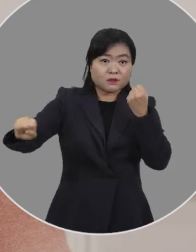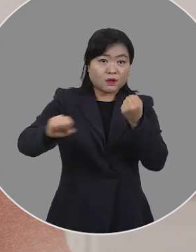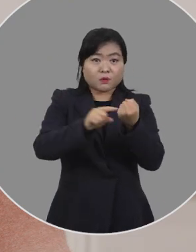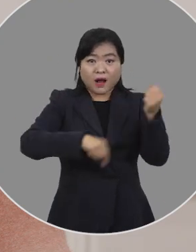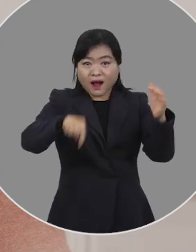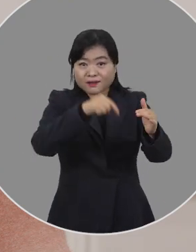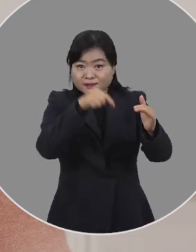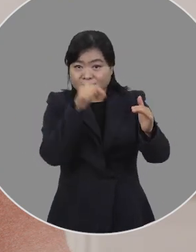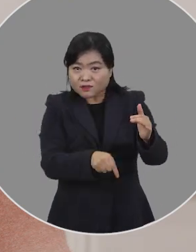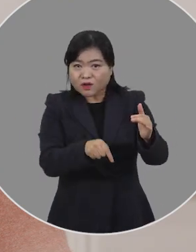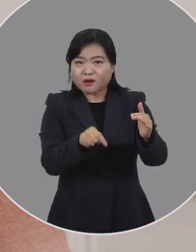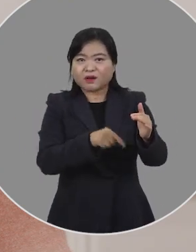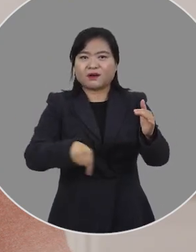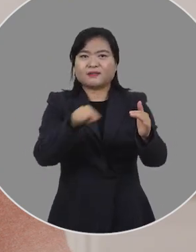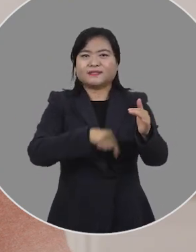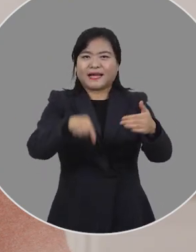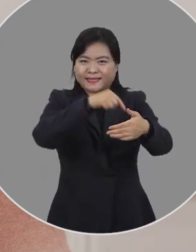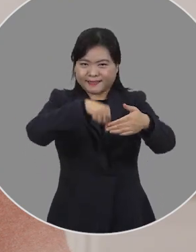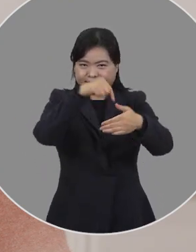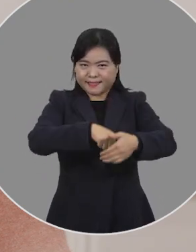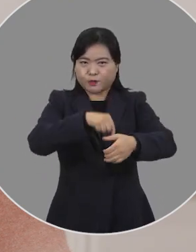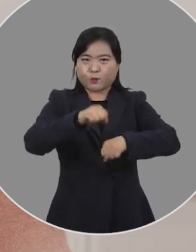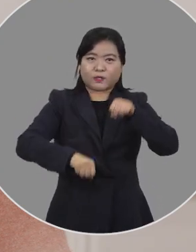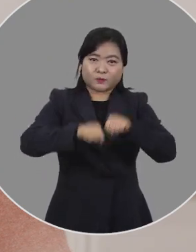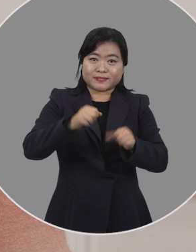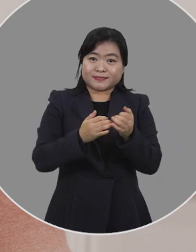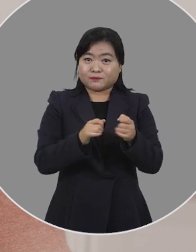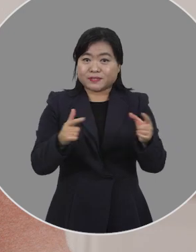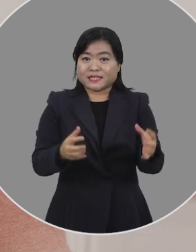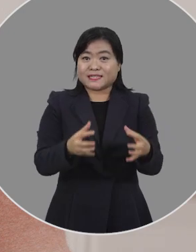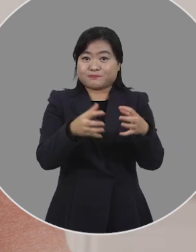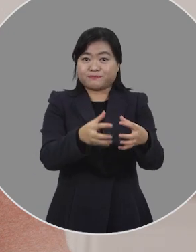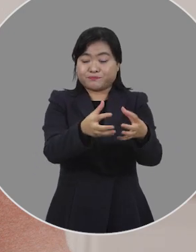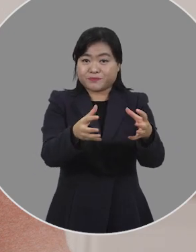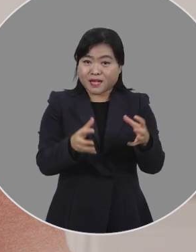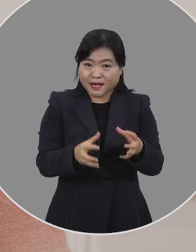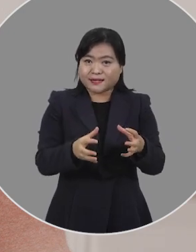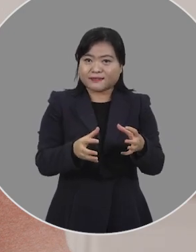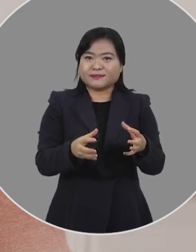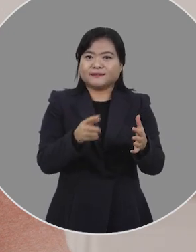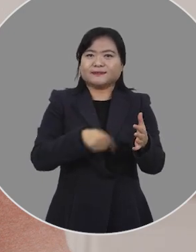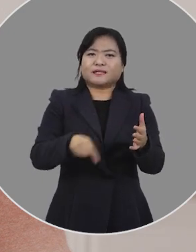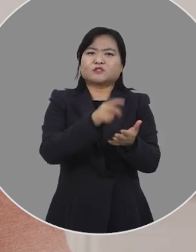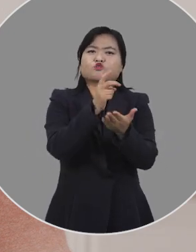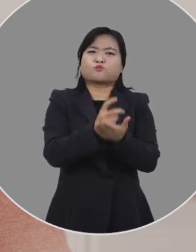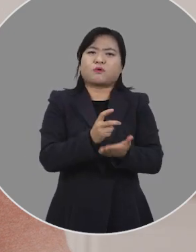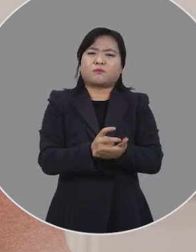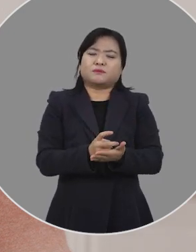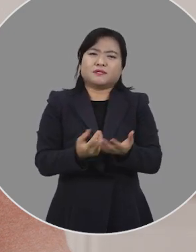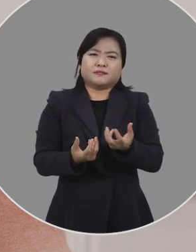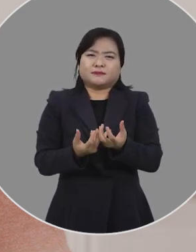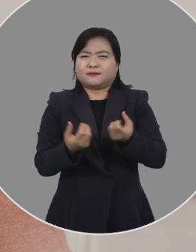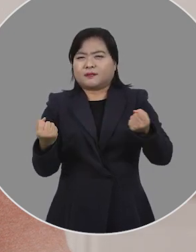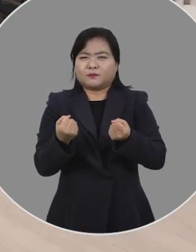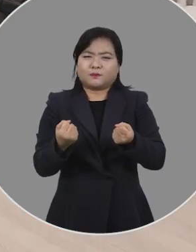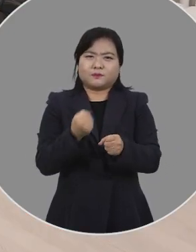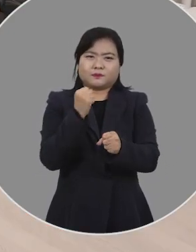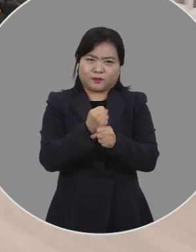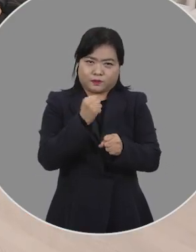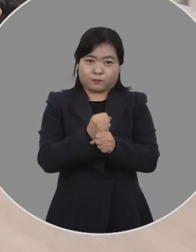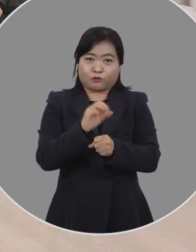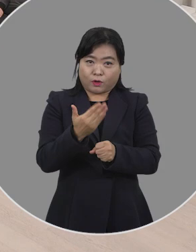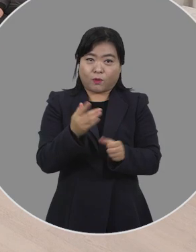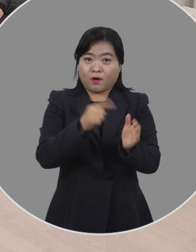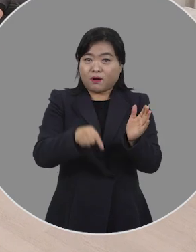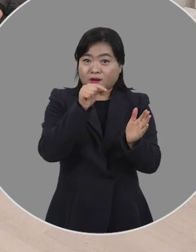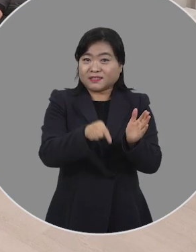되는 그 안에서 인그룹 그 안에서 활동하는 사람들의 집단 안에 자체적인 규범이 따로